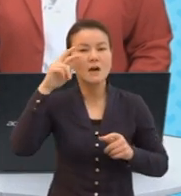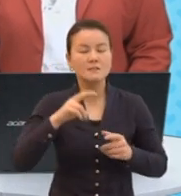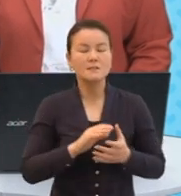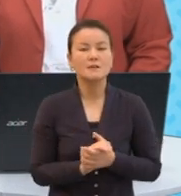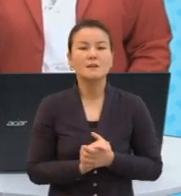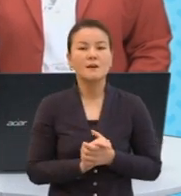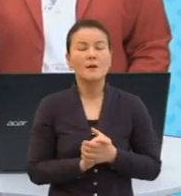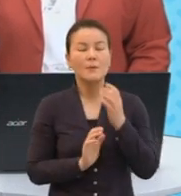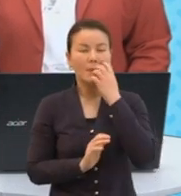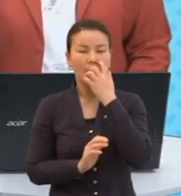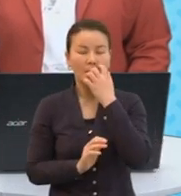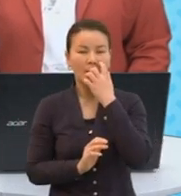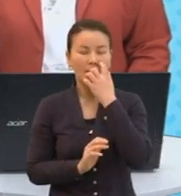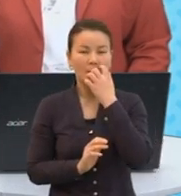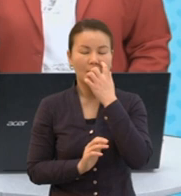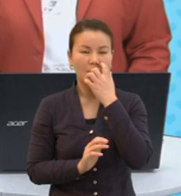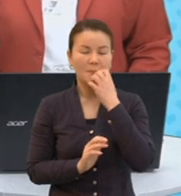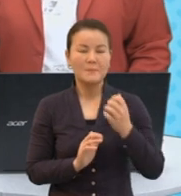1987 года издания.